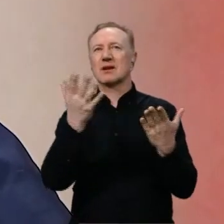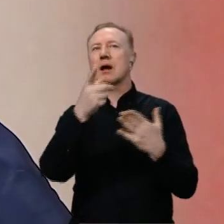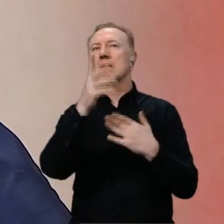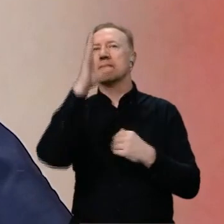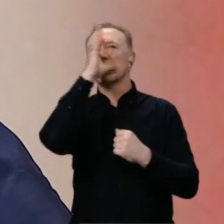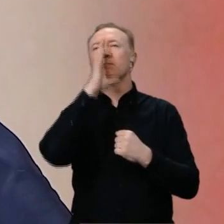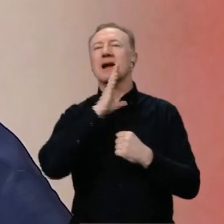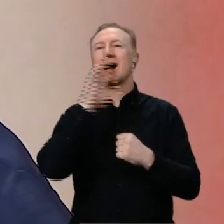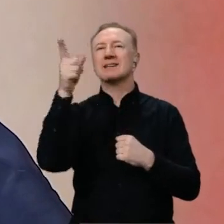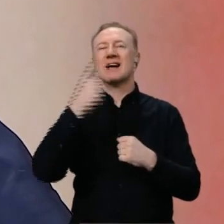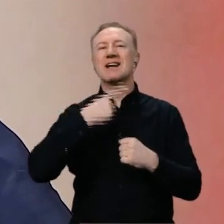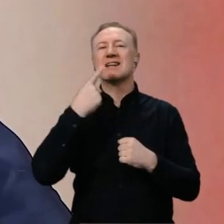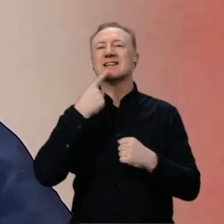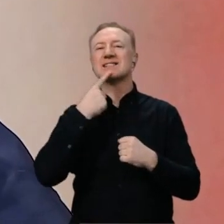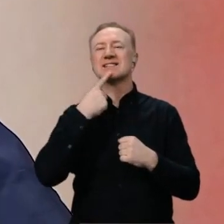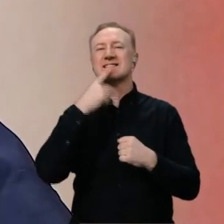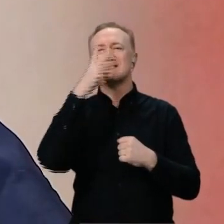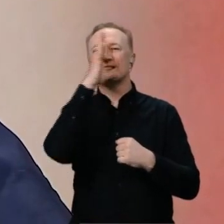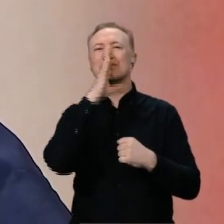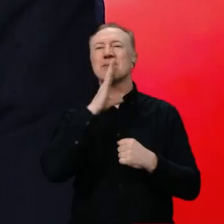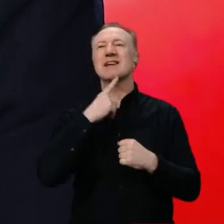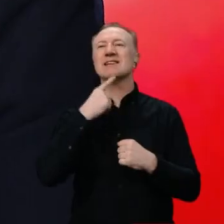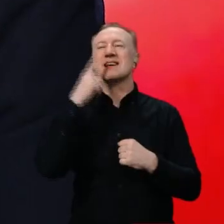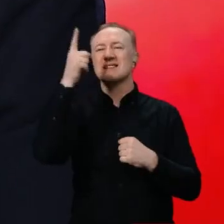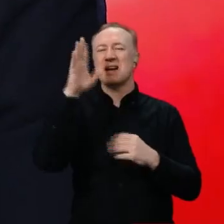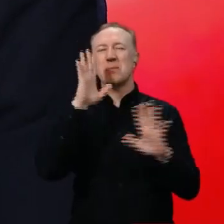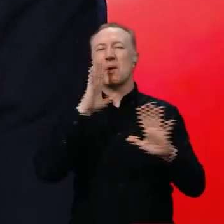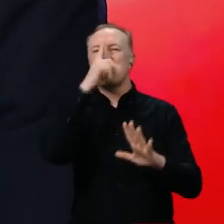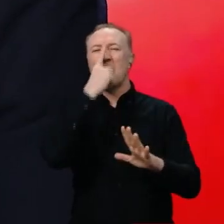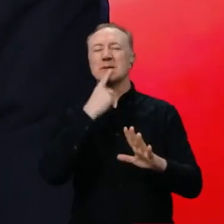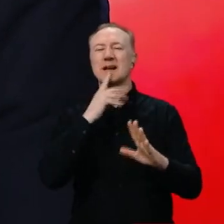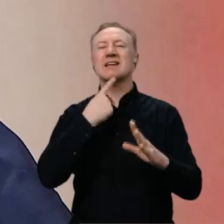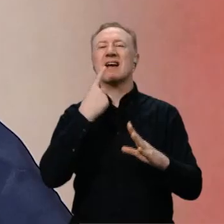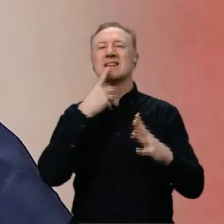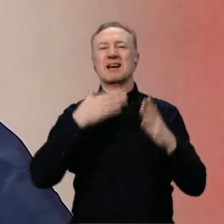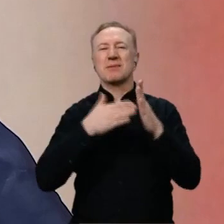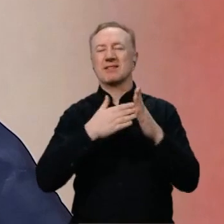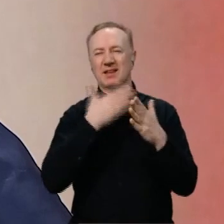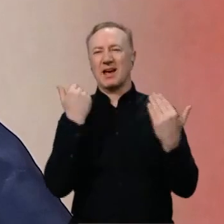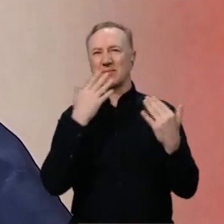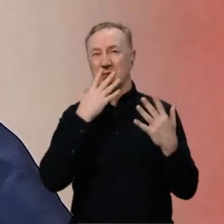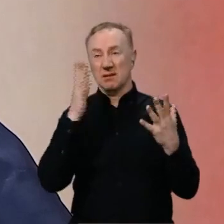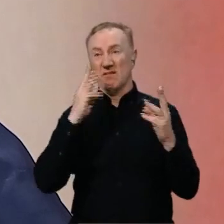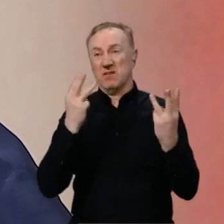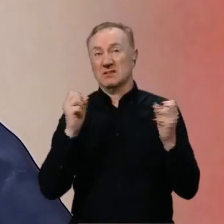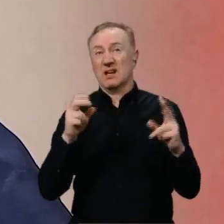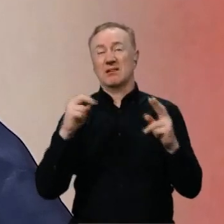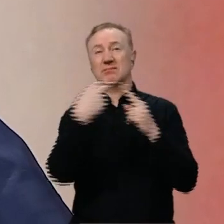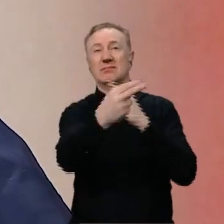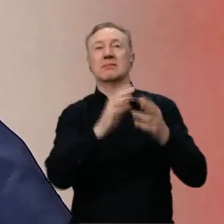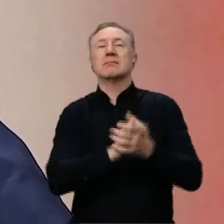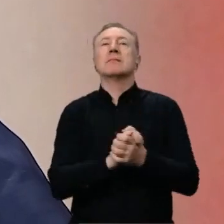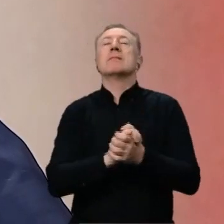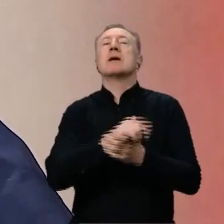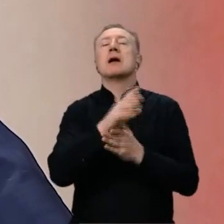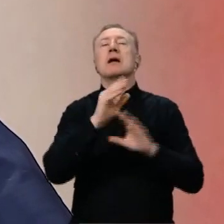Brazylię, bariery językowej, co też jest dość istotne w tym przekazie, prawda? Absolutnie, absolutnie. Leszku, bo te spekulacje dotyczące Paulo Souzy i jego